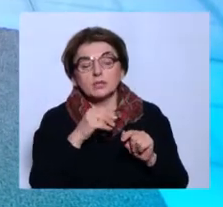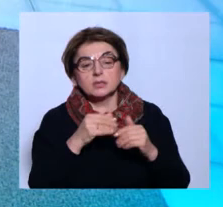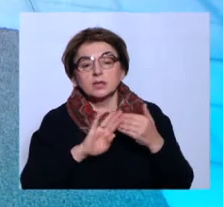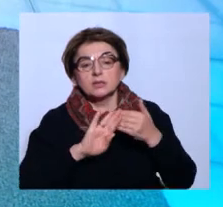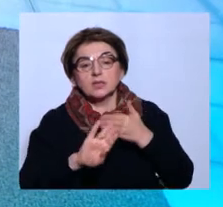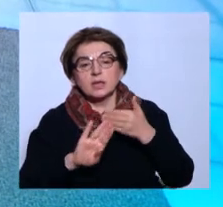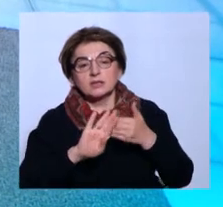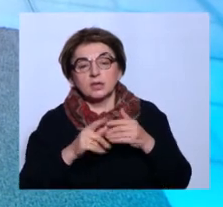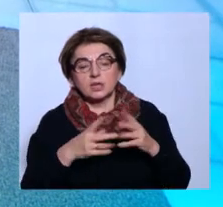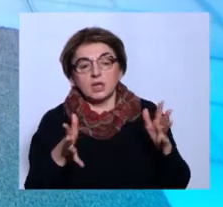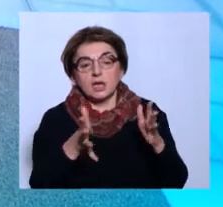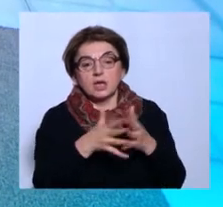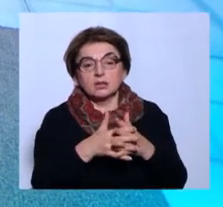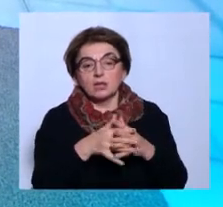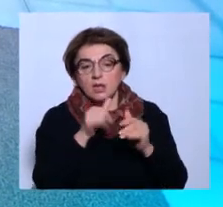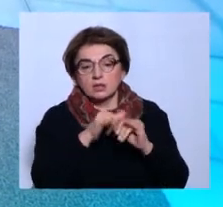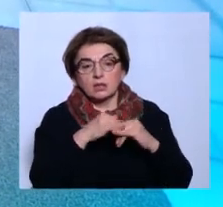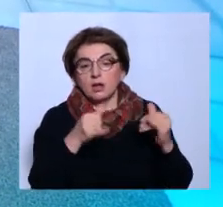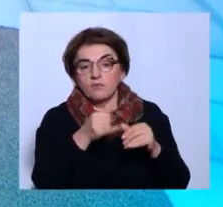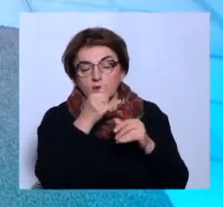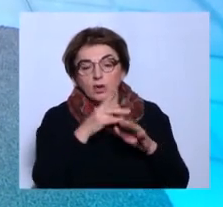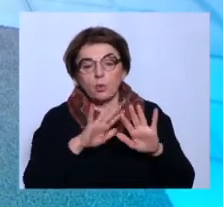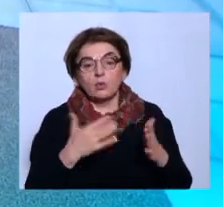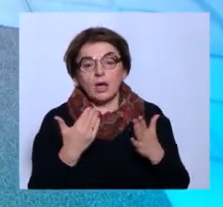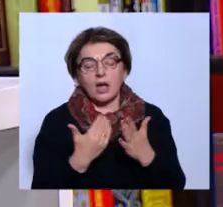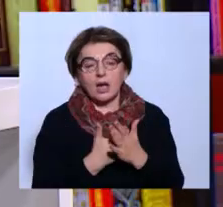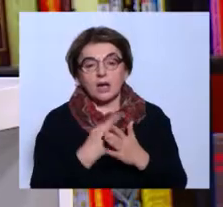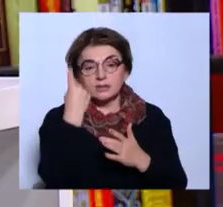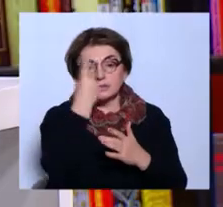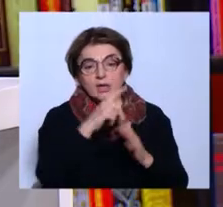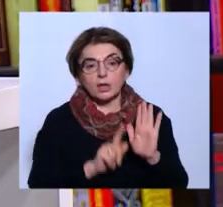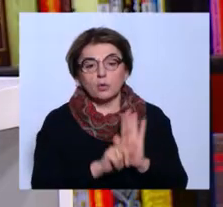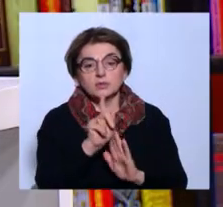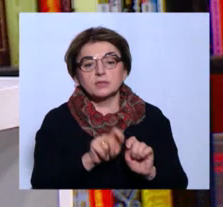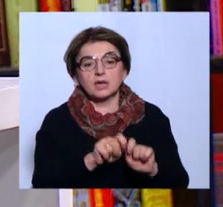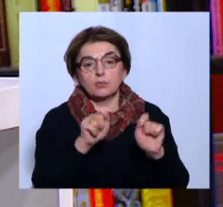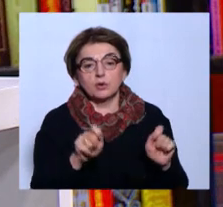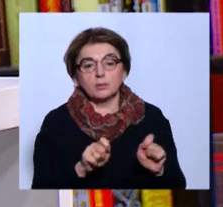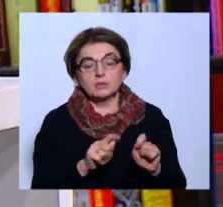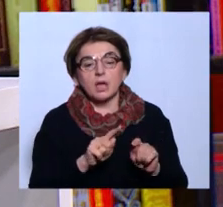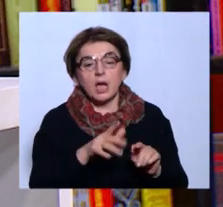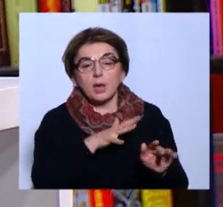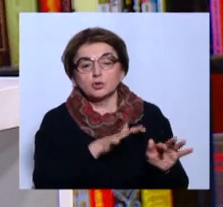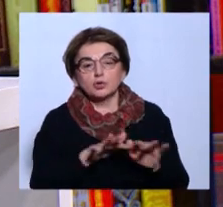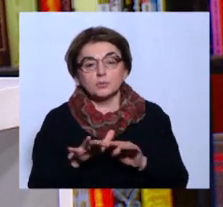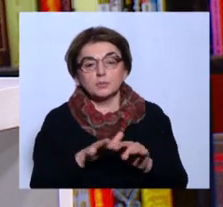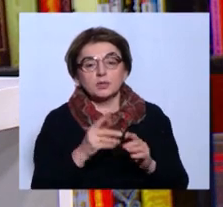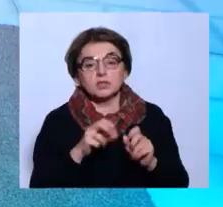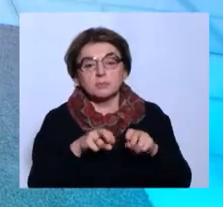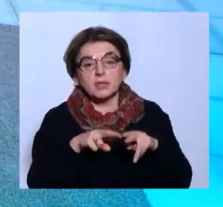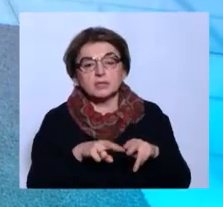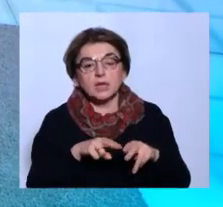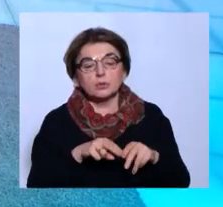რომ ისინი ვეღარ ეჯვარებიან, უკვე საქმე გვაქვს ახალი სახეობის წარმოქმნასთან. ანუ მიმდინარეობს რეპროდუქციული იზოლაცია